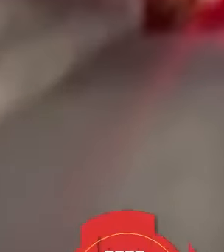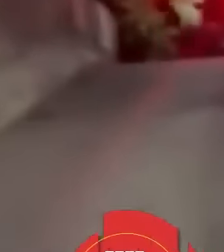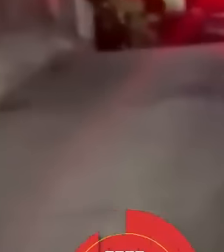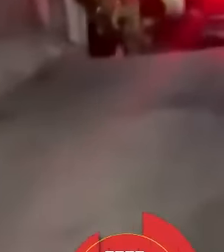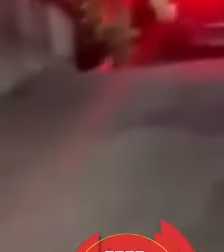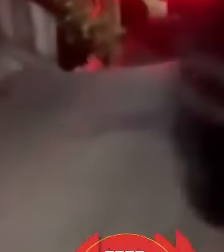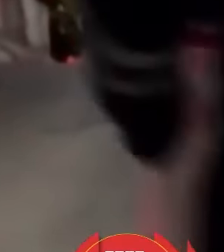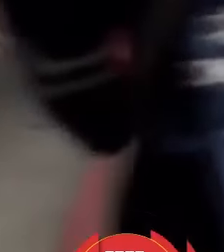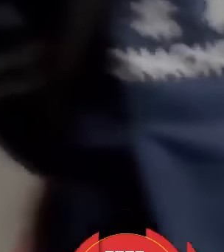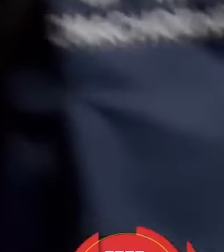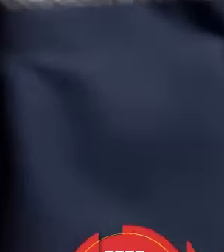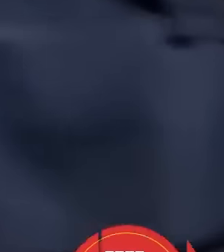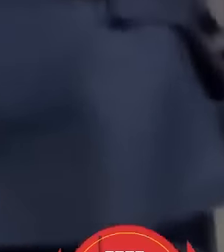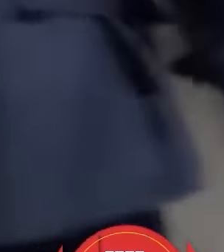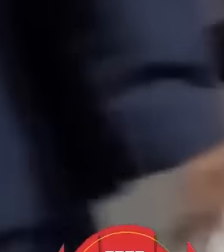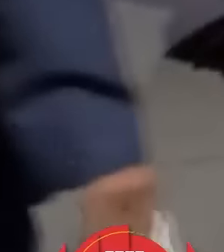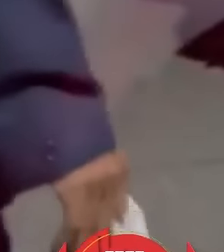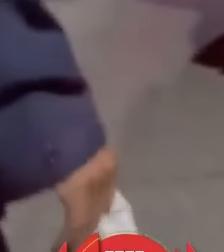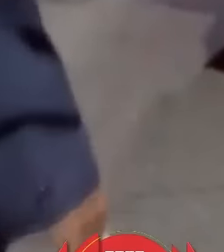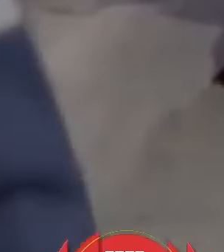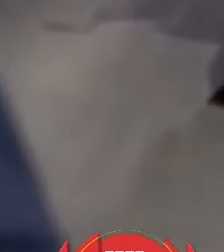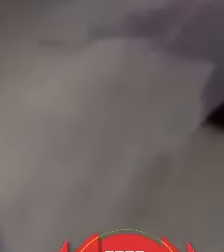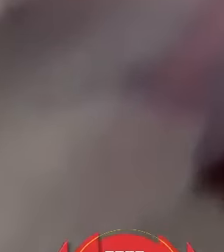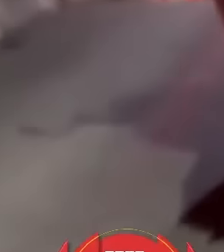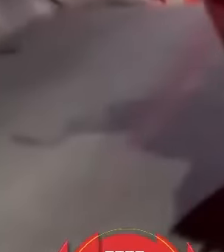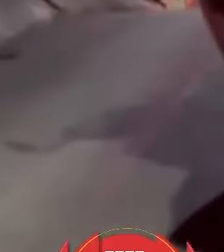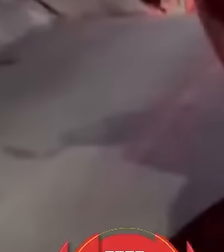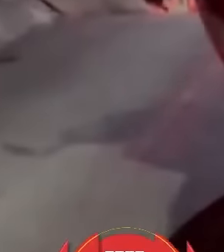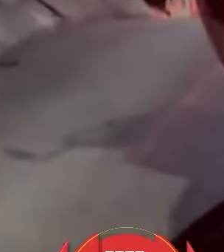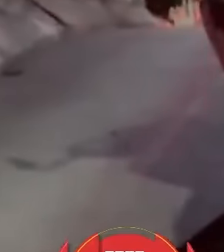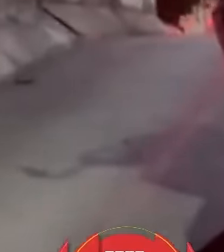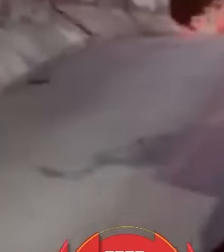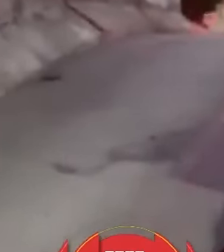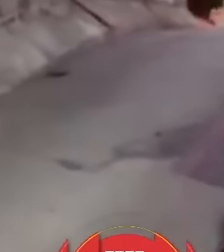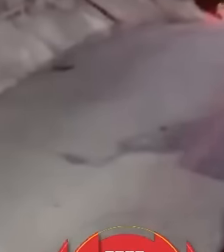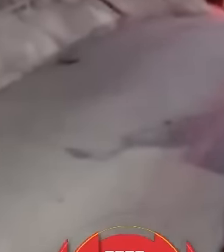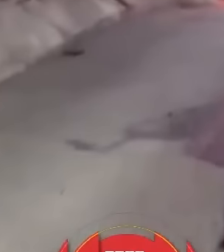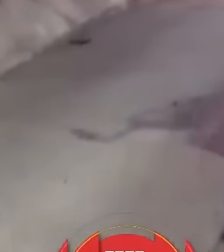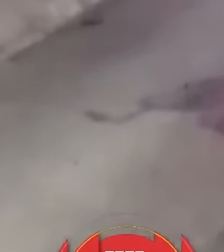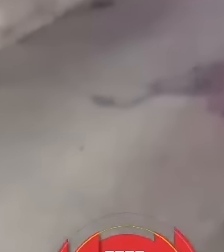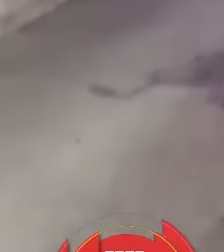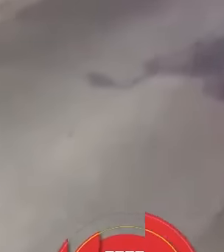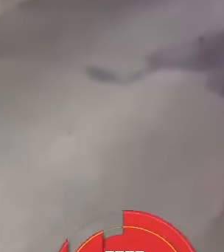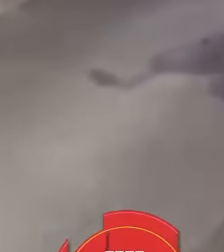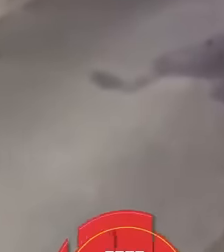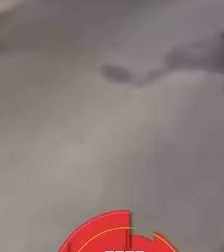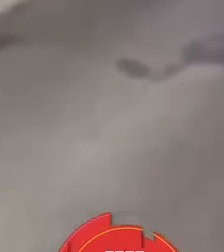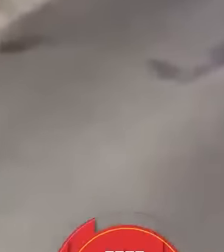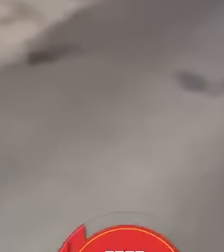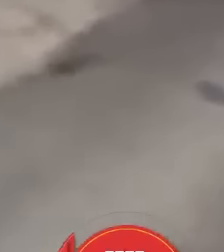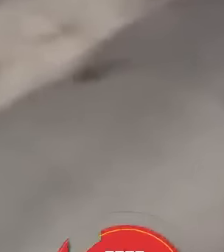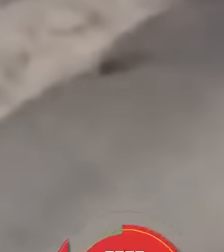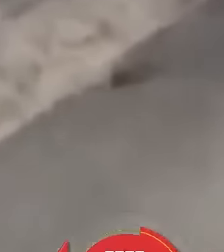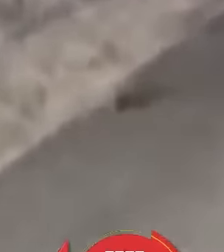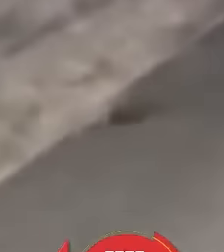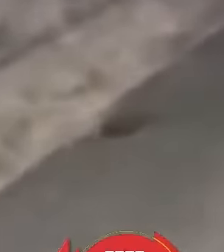คือผมไม่แน่ใจเลยเอาซะเสียเสือเลยอ่ะกุ๊กอย่าวิ่งอย่าวิ่งกุ๊กผมก็จะใ